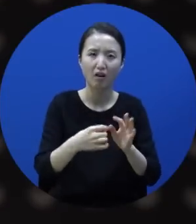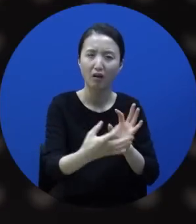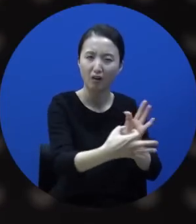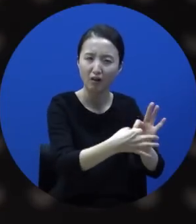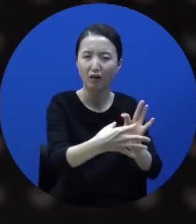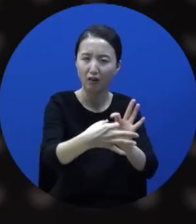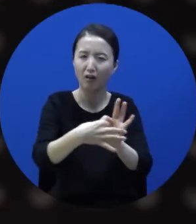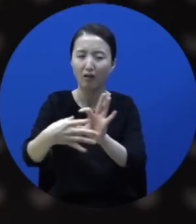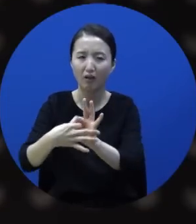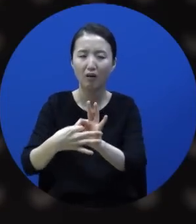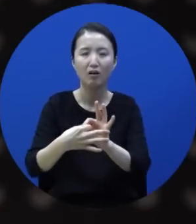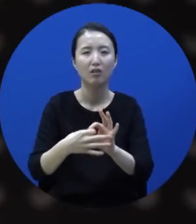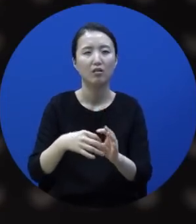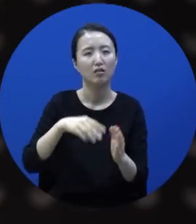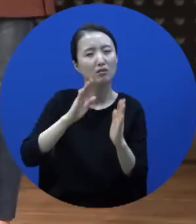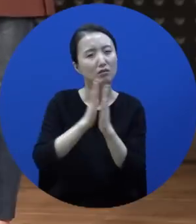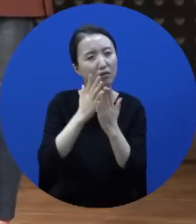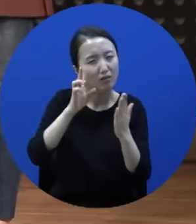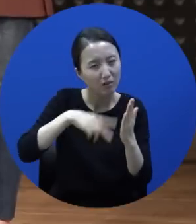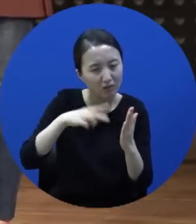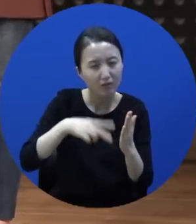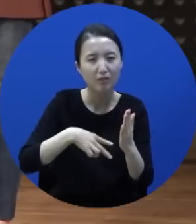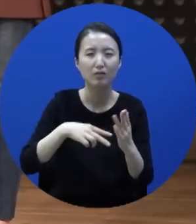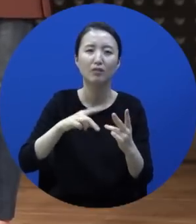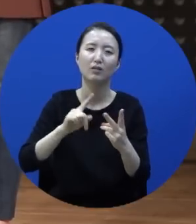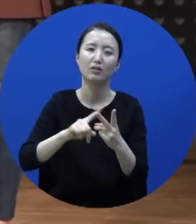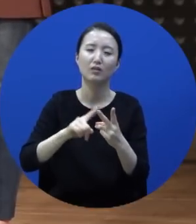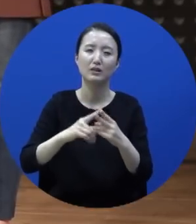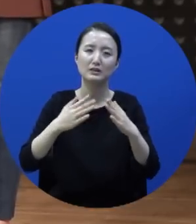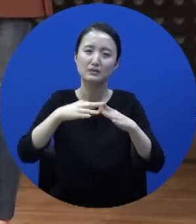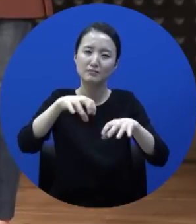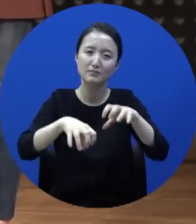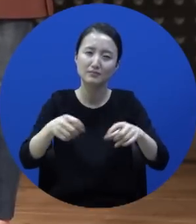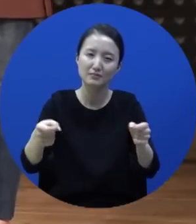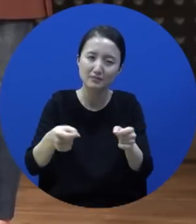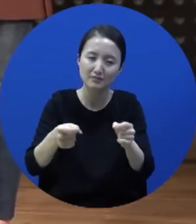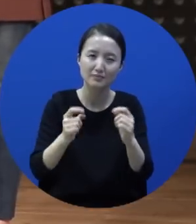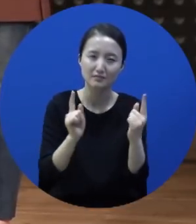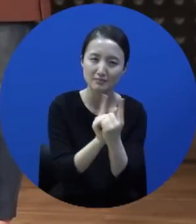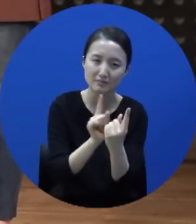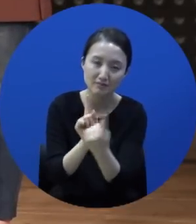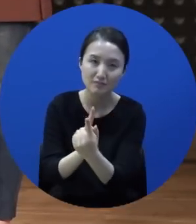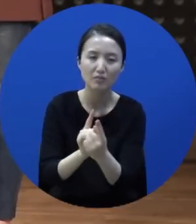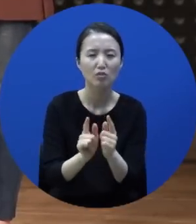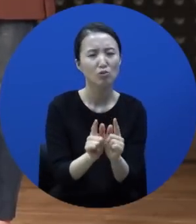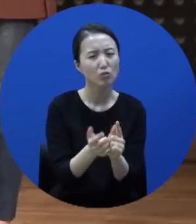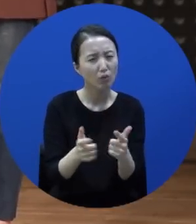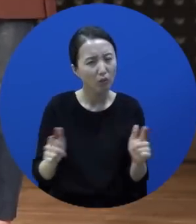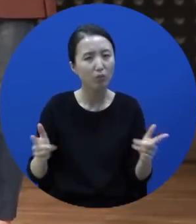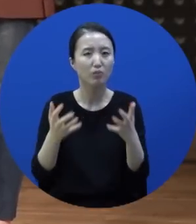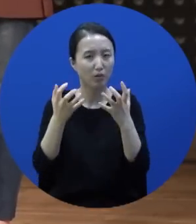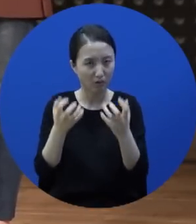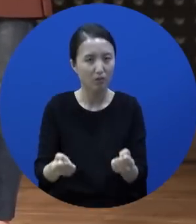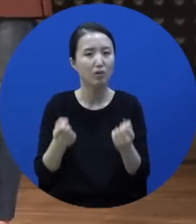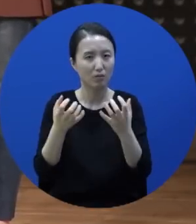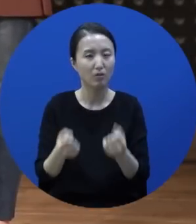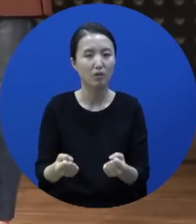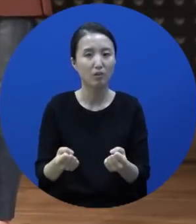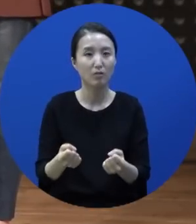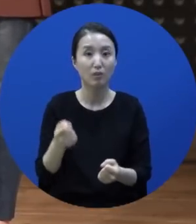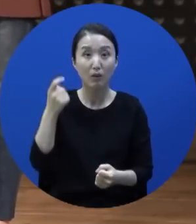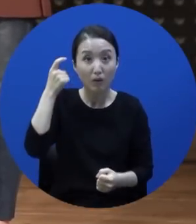유명한 독서 모임들도 많이 생겨나고 있고 동네마다의 작은 소모임들이 너무나 많이 일어나고 있습니다. 근데 왜